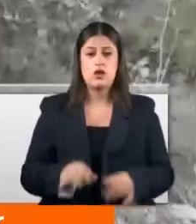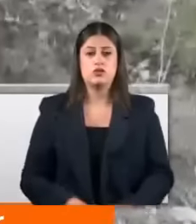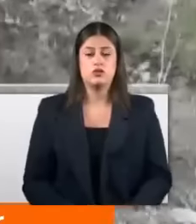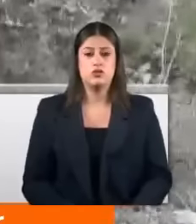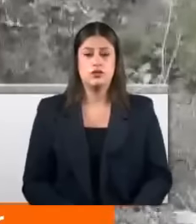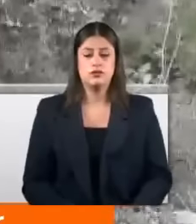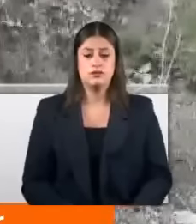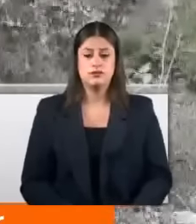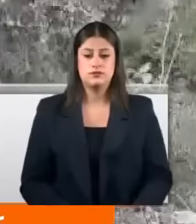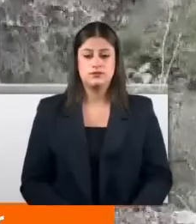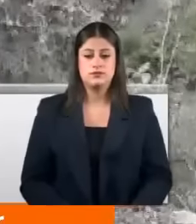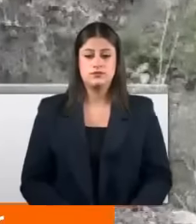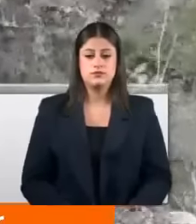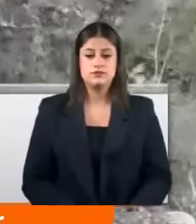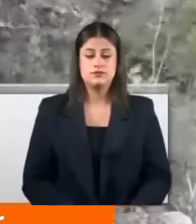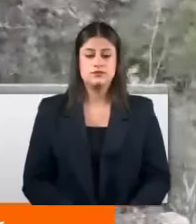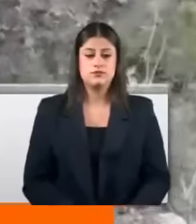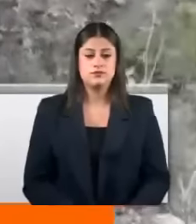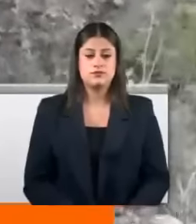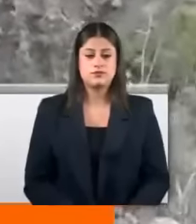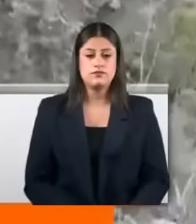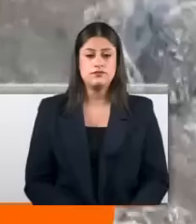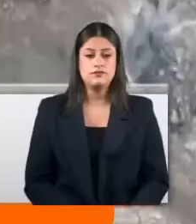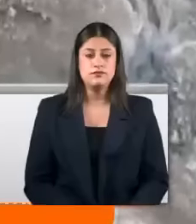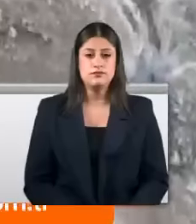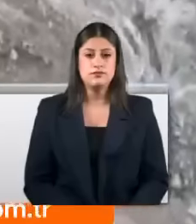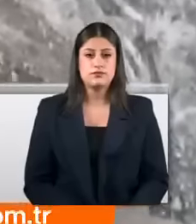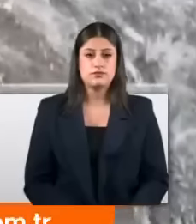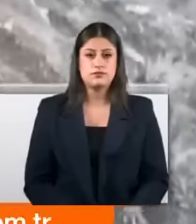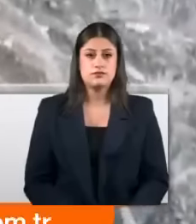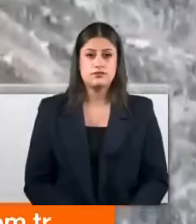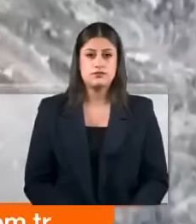o aynen o şekilde taşın diğer tarafından